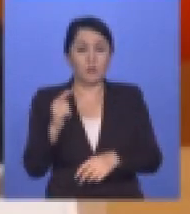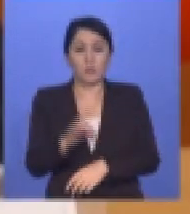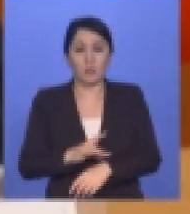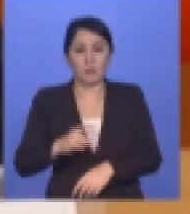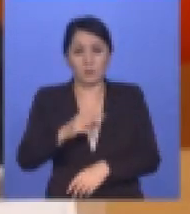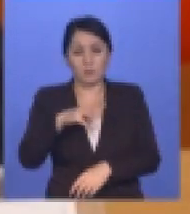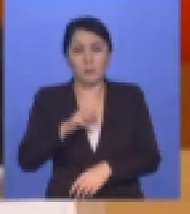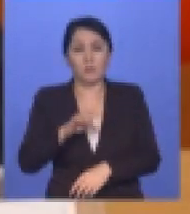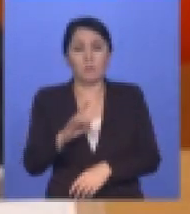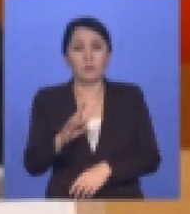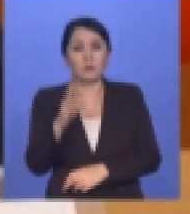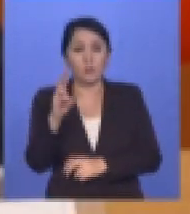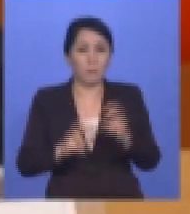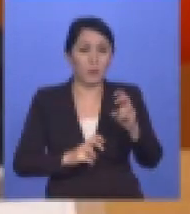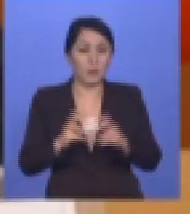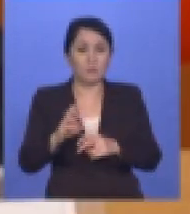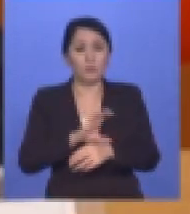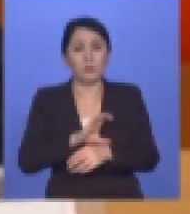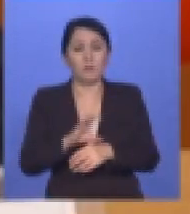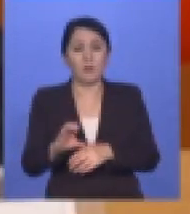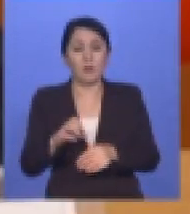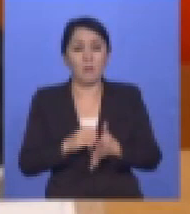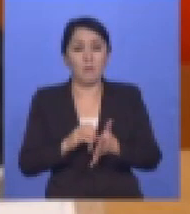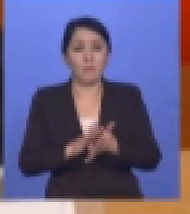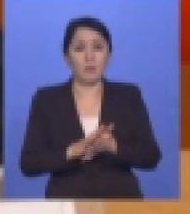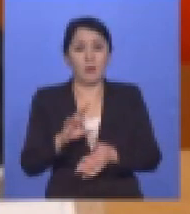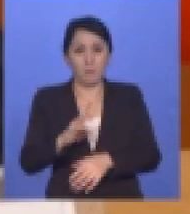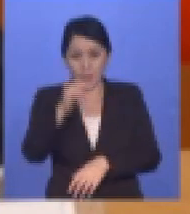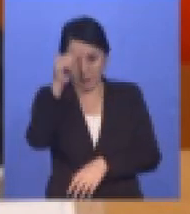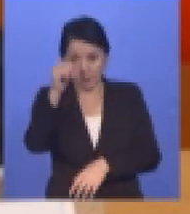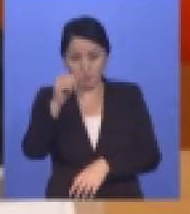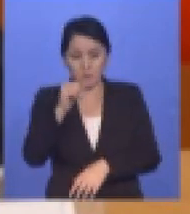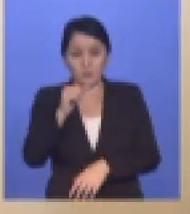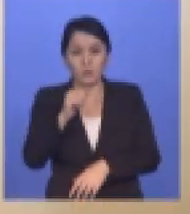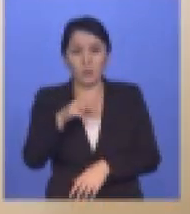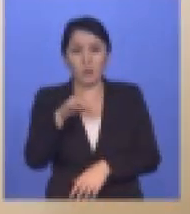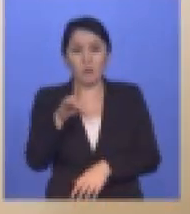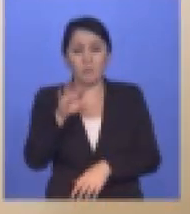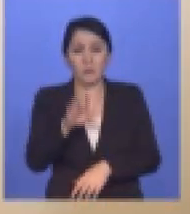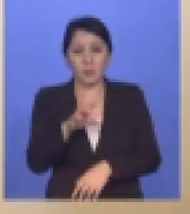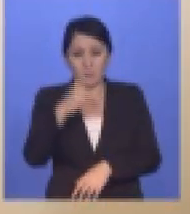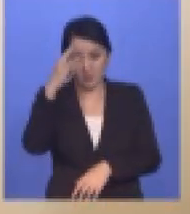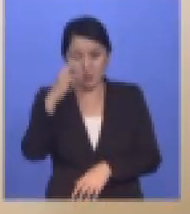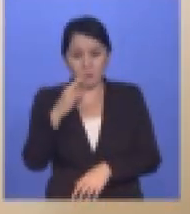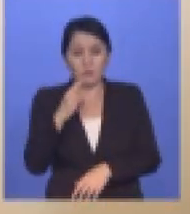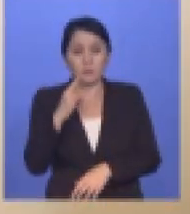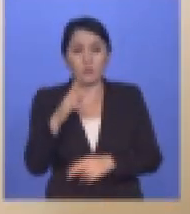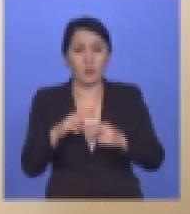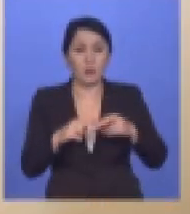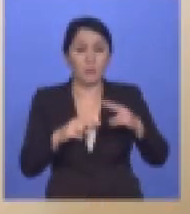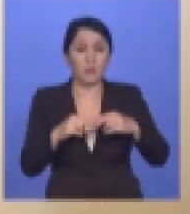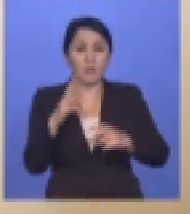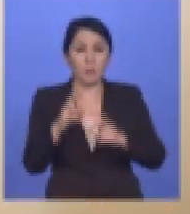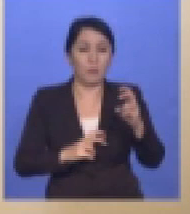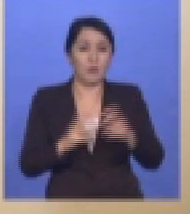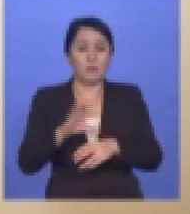козел предприятие которое будет её выпускать зарегистрировали в ноябре товарищество назвали просол байотек Казахстан строительство завода по